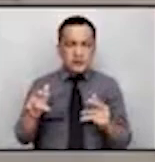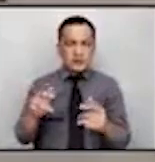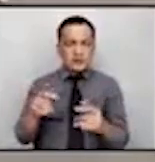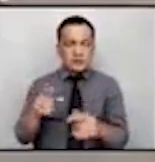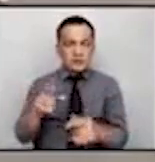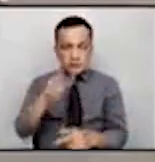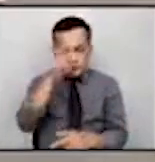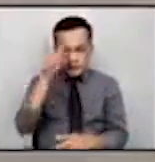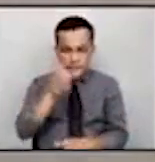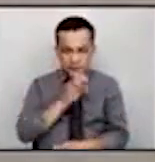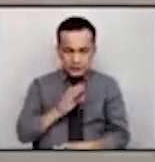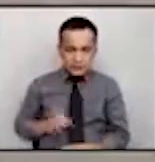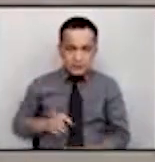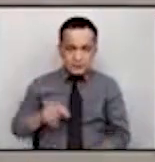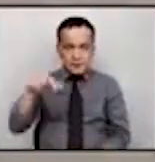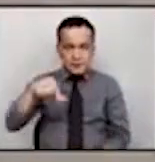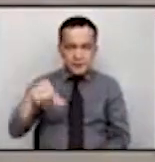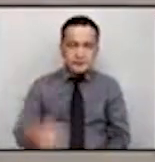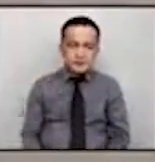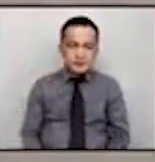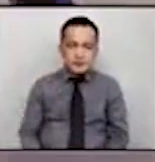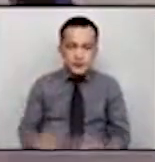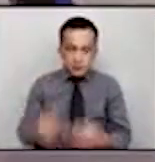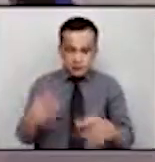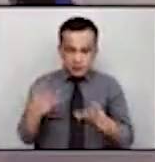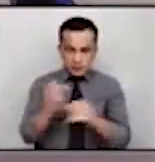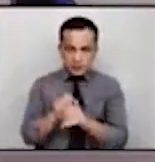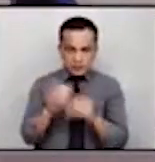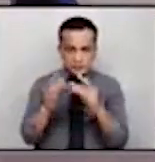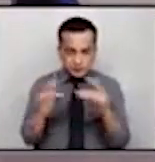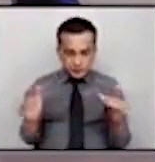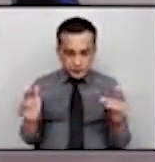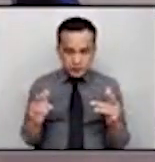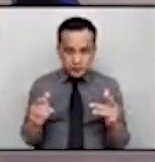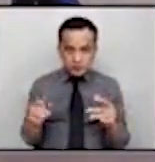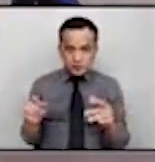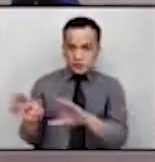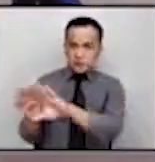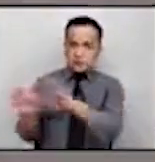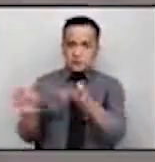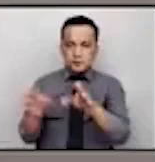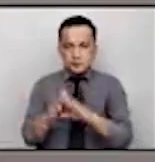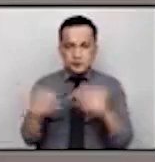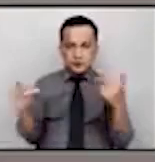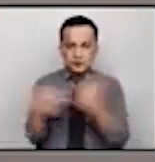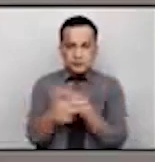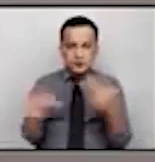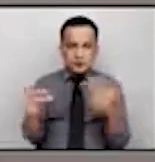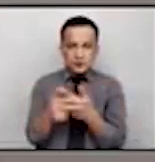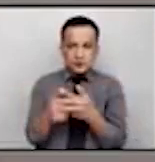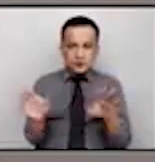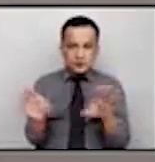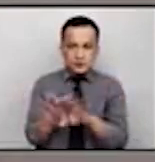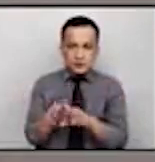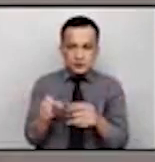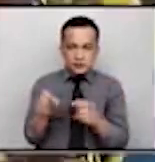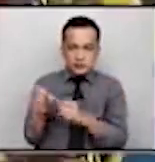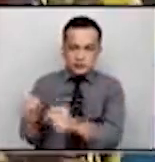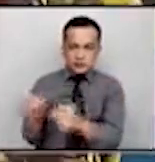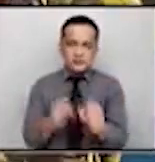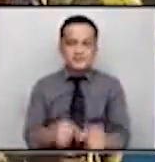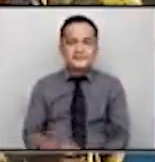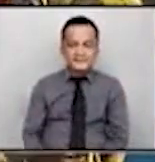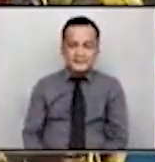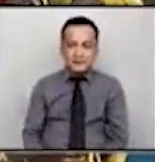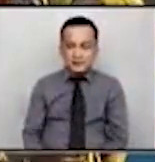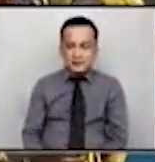ang paggunita sa pista ng itim na Nazareno sa Quiapo Church, binuksan na rin sa trapiko ang mga isinarang kalsada sa paligid nito, habang balik na